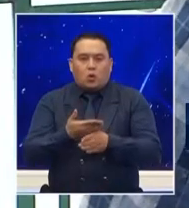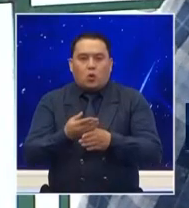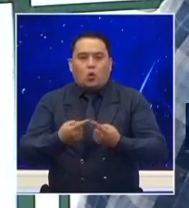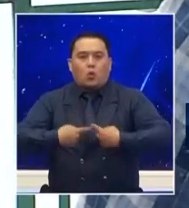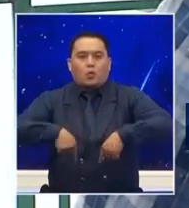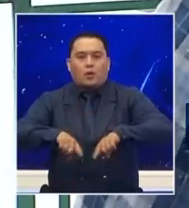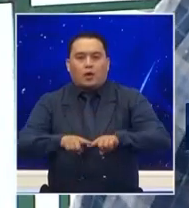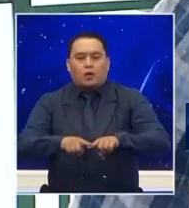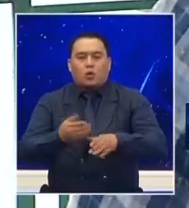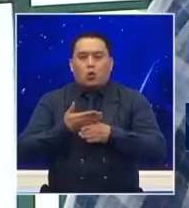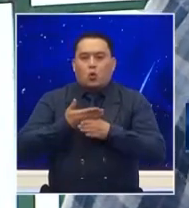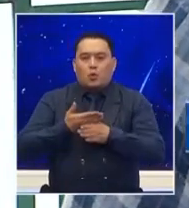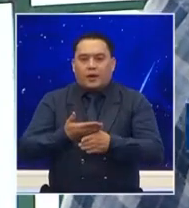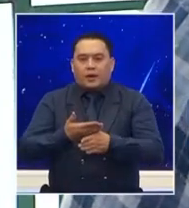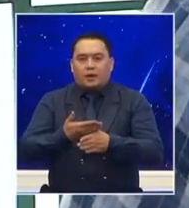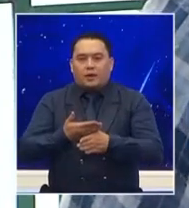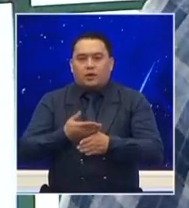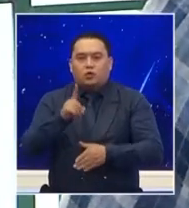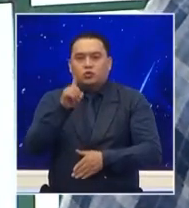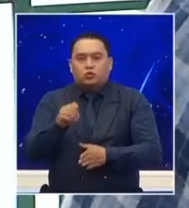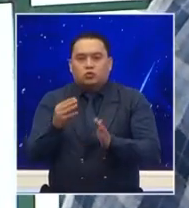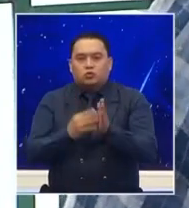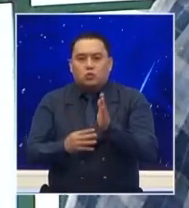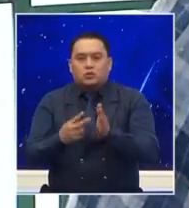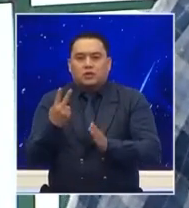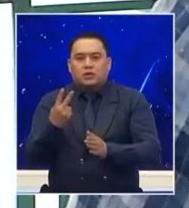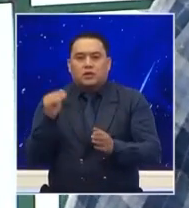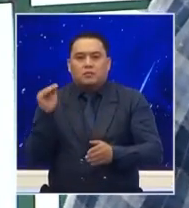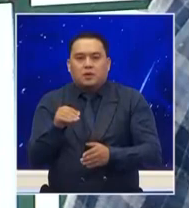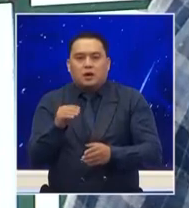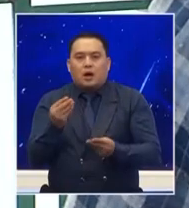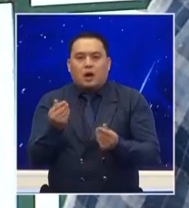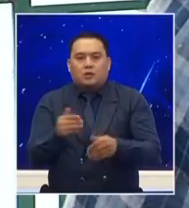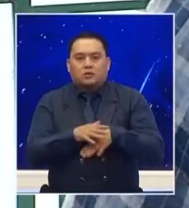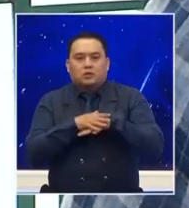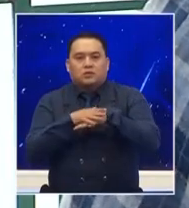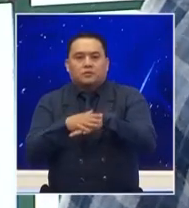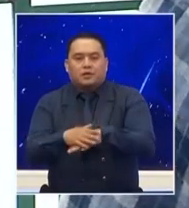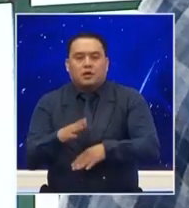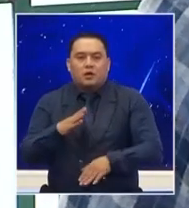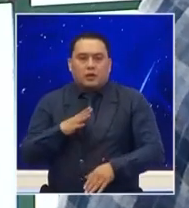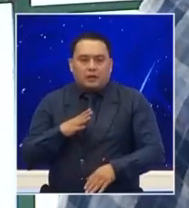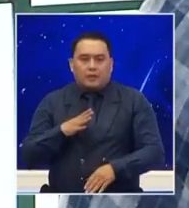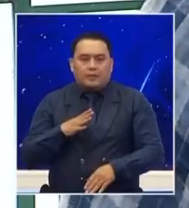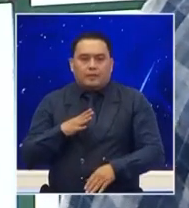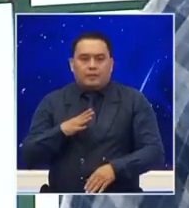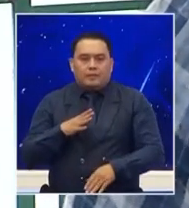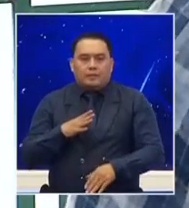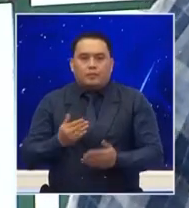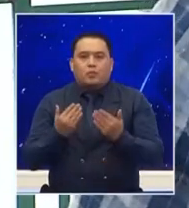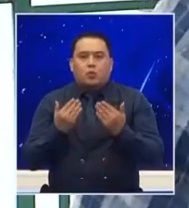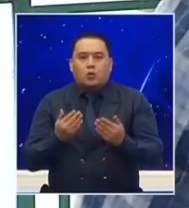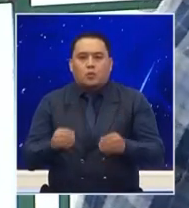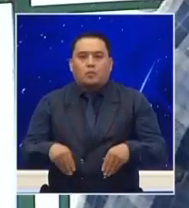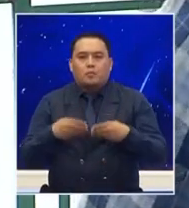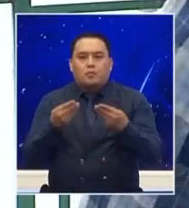берілген спонсорлық көмек 192 мың ақша жіберілді. Сол біз кісілерге жаңағы бүгінгі беріп